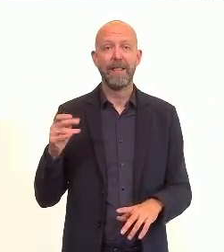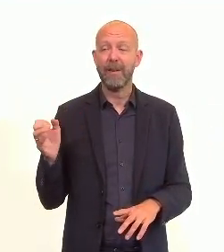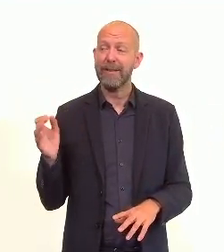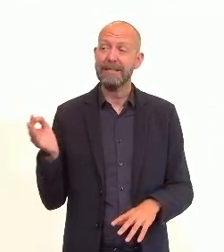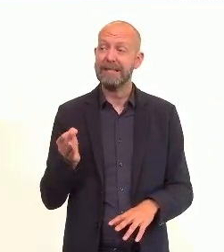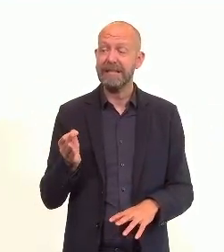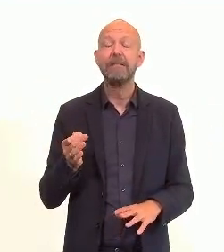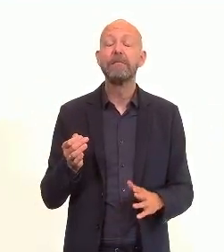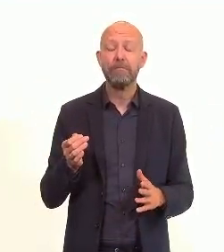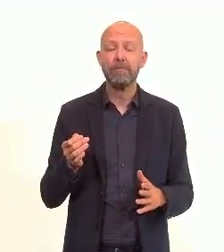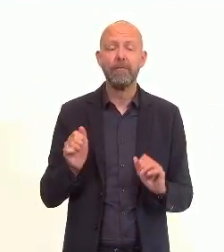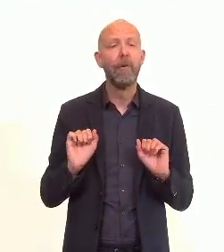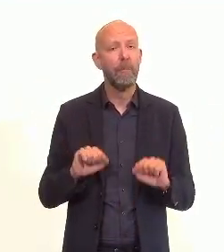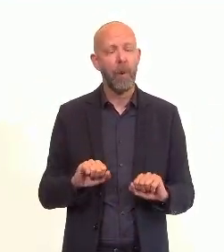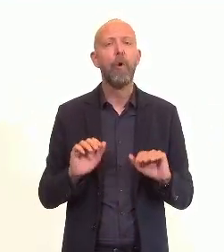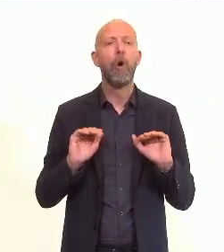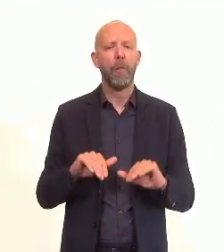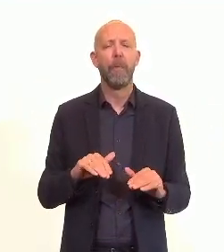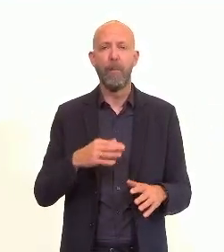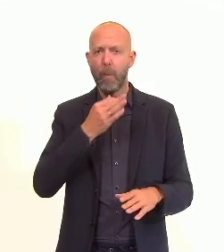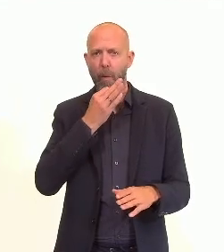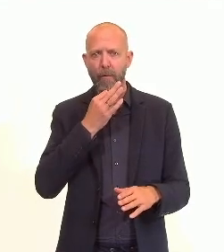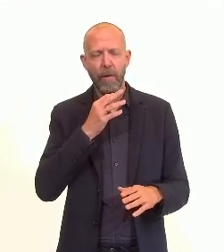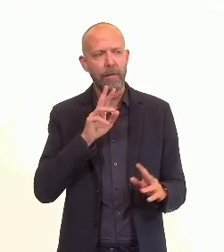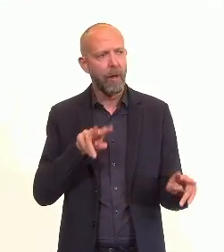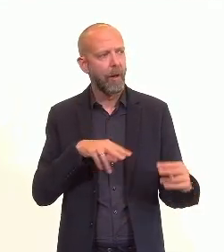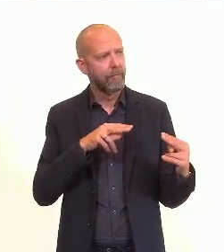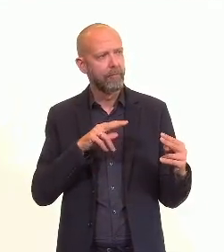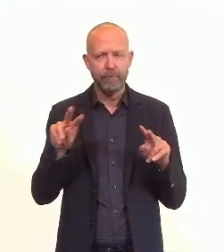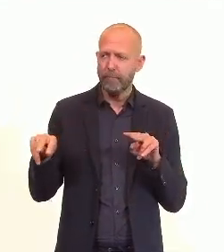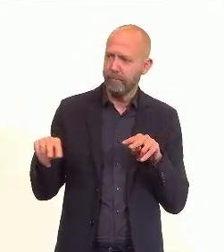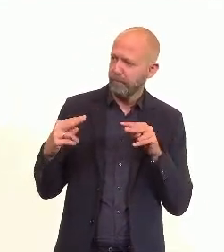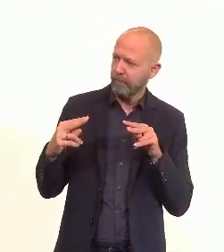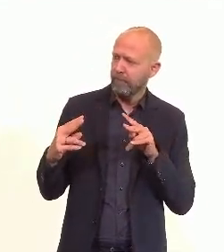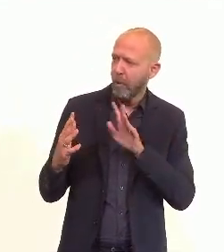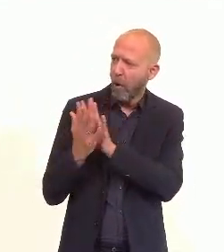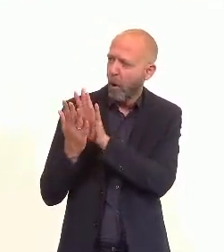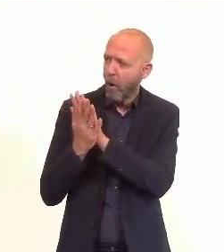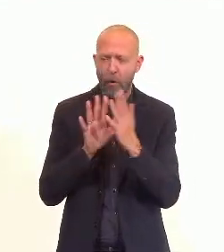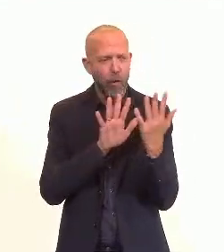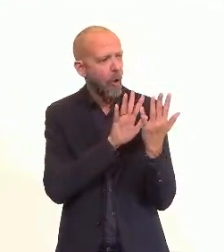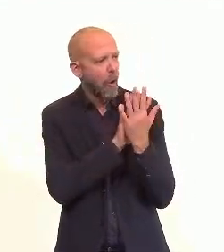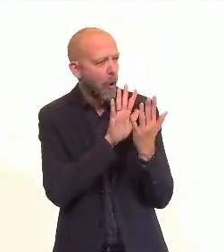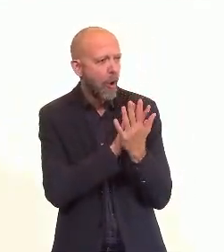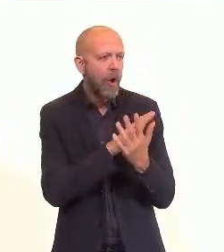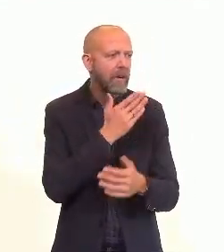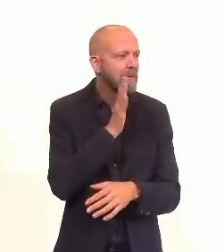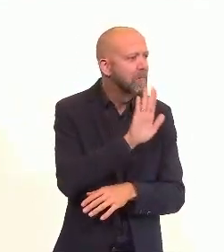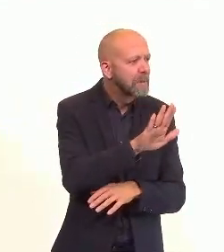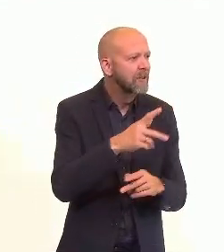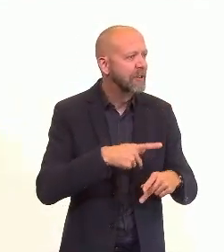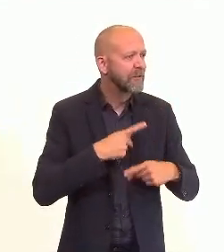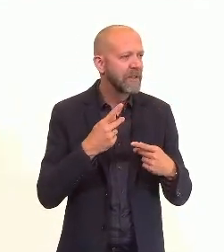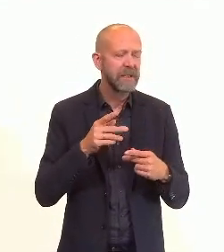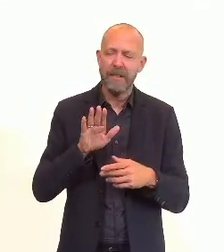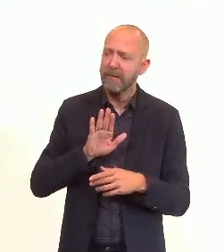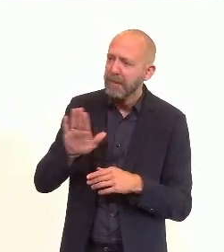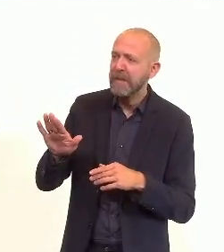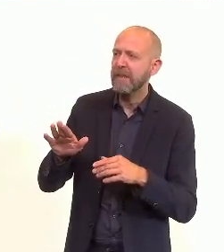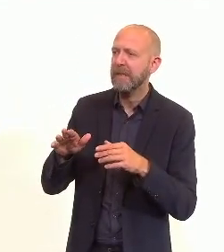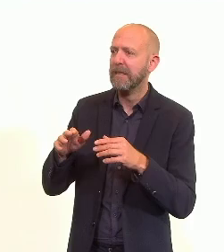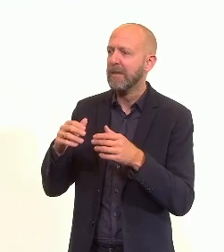ça permet déjà de rencontrer des personnes âgées qui vivent d'autres choses, dans d'autres structures, dans des domiciles, et d'échanger.